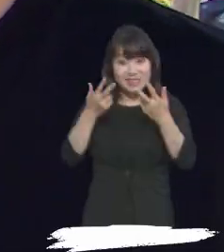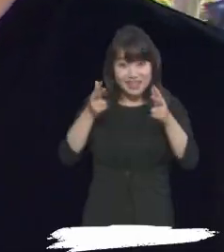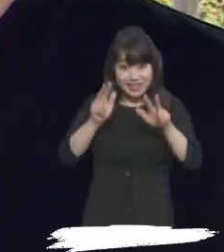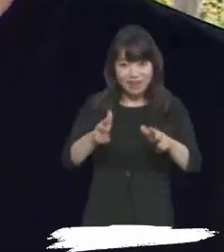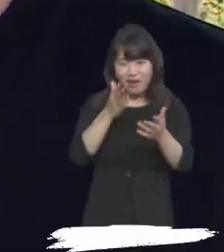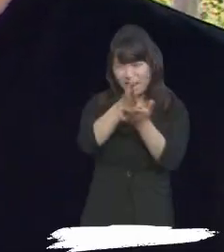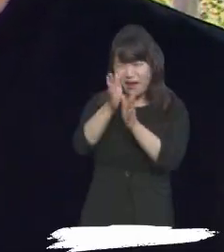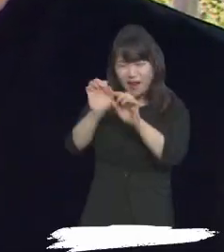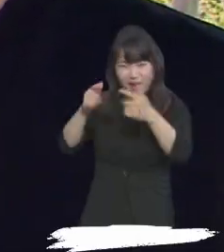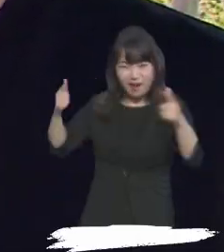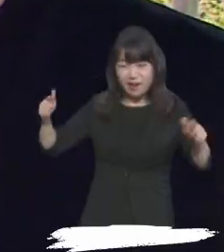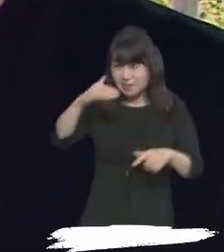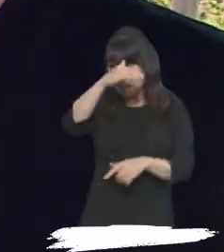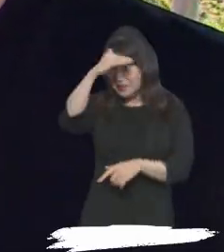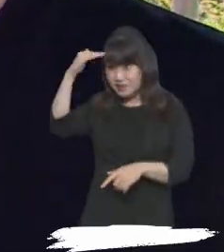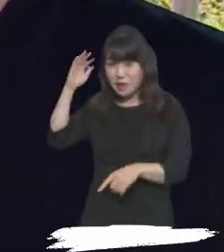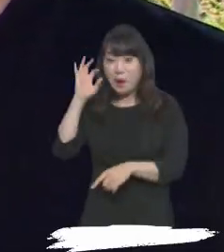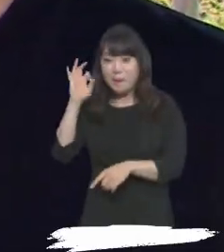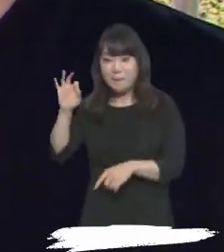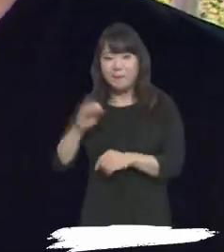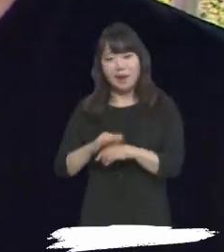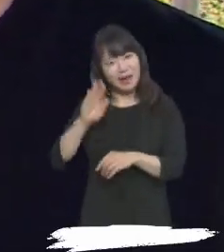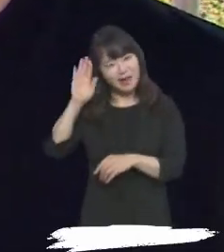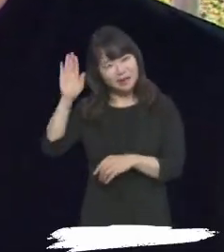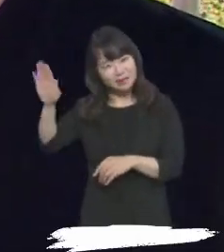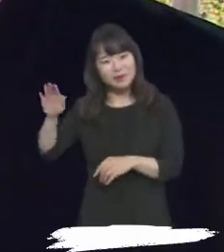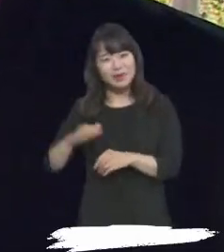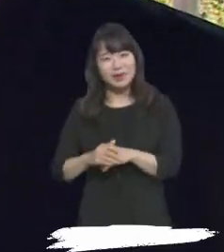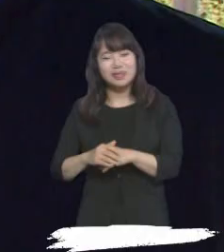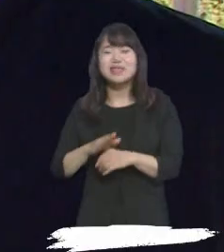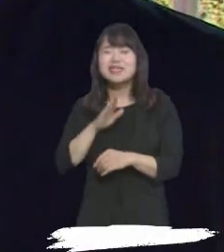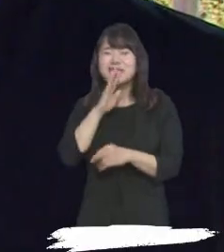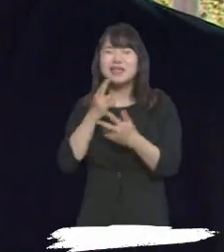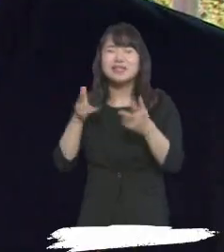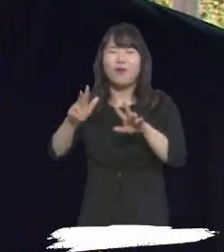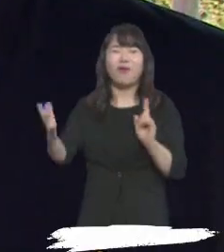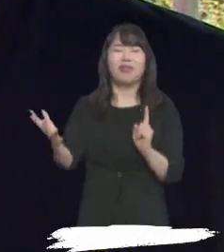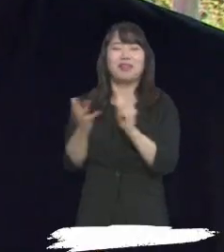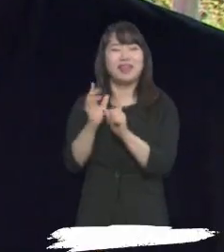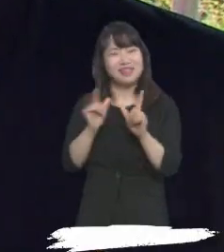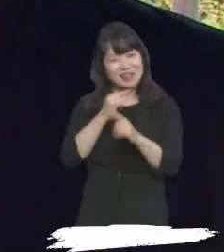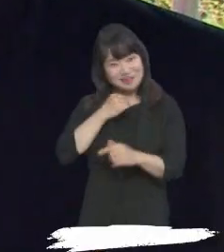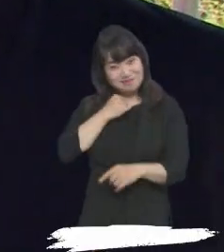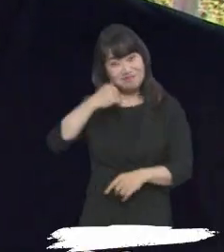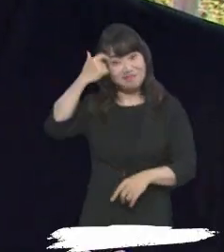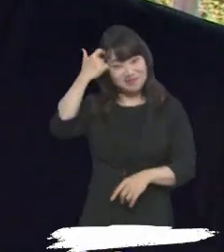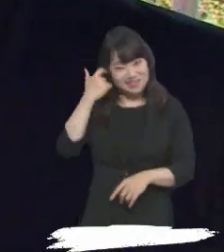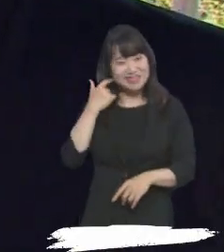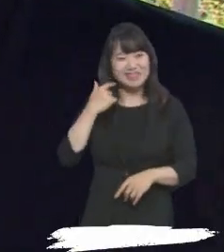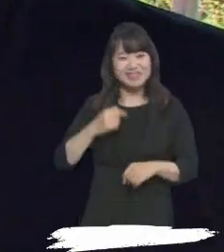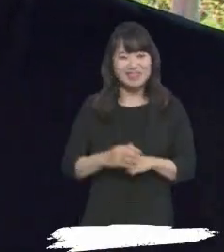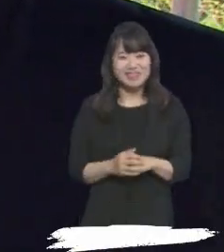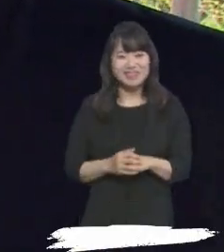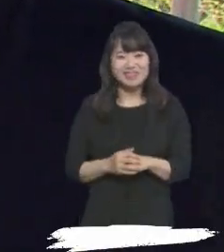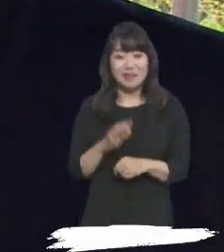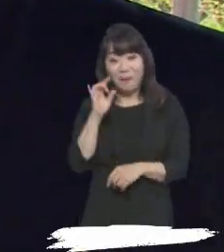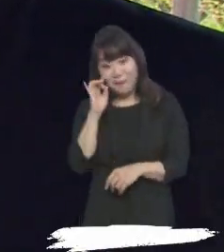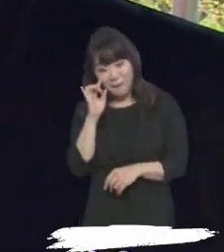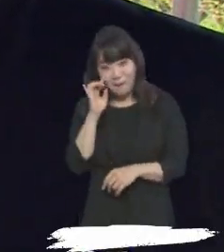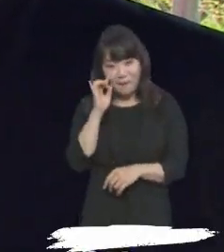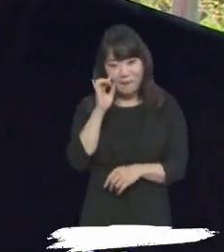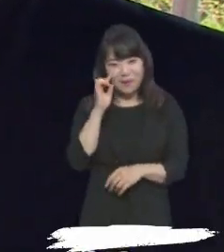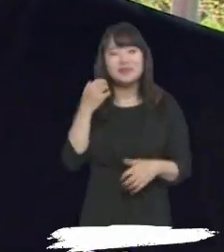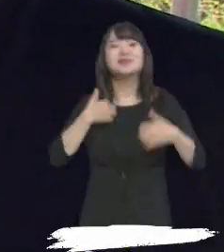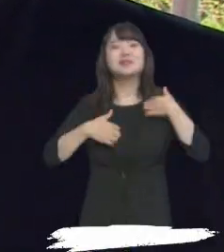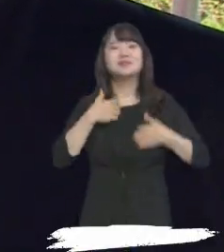다양한 정원들을 보니까 앞으로 내가 이런 정원에서 살고 싶다 이런 생각도 하게 돼서 되게